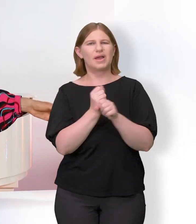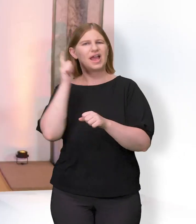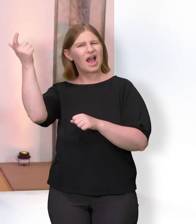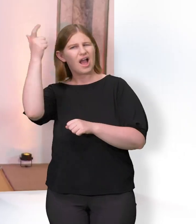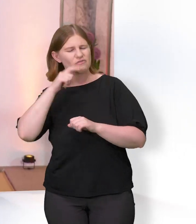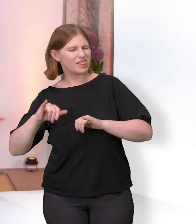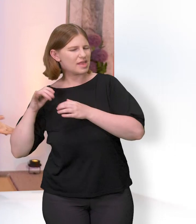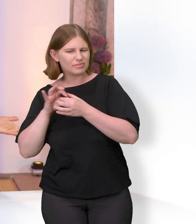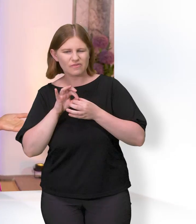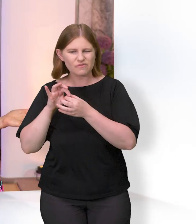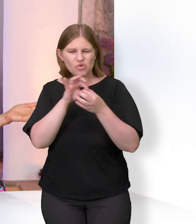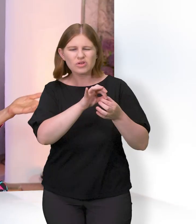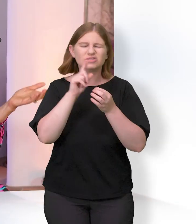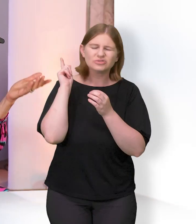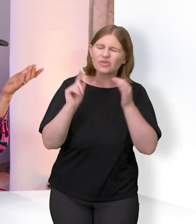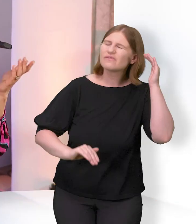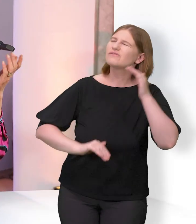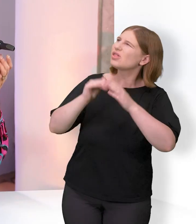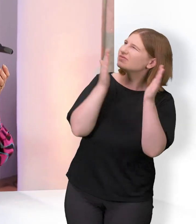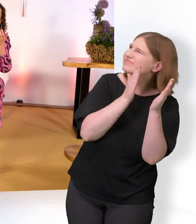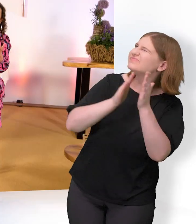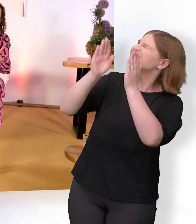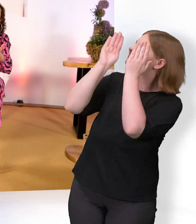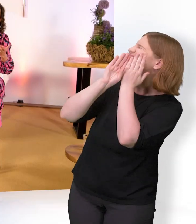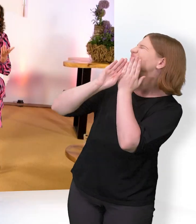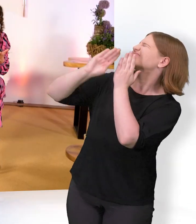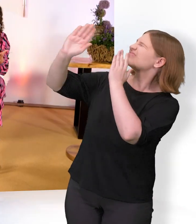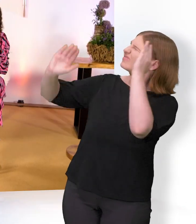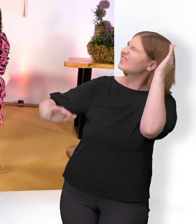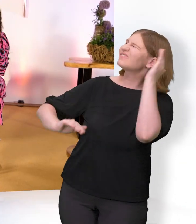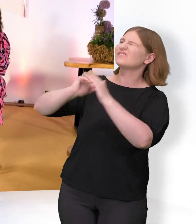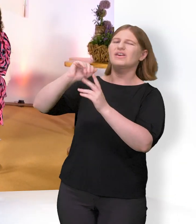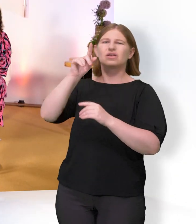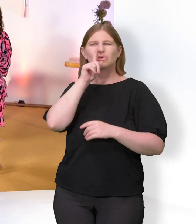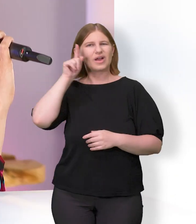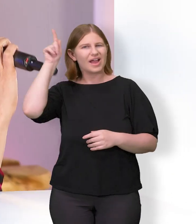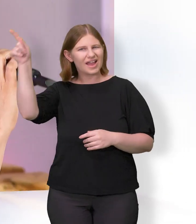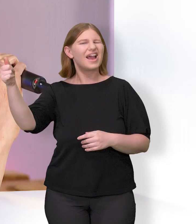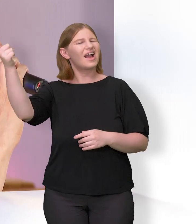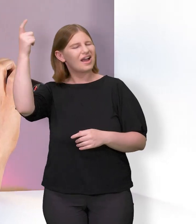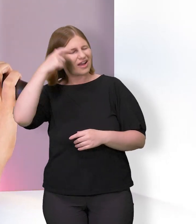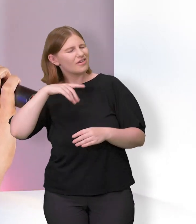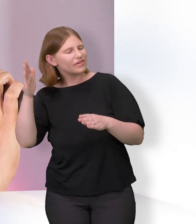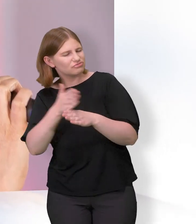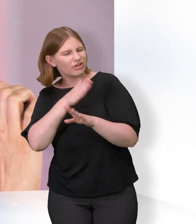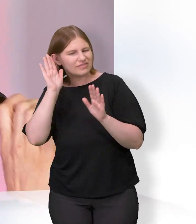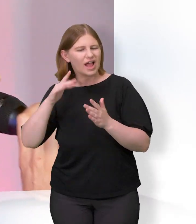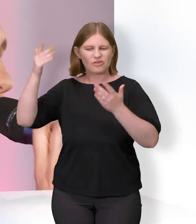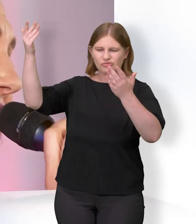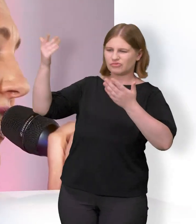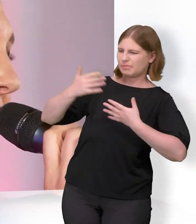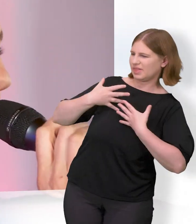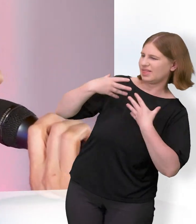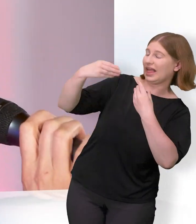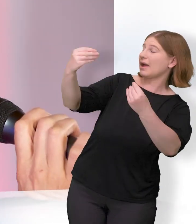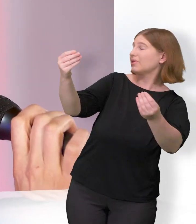lenkt, soll mich ganz auf ihn hinwenden. Nur ihn lass ich gewähren, zu geben und zu nehmen.